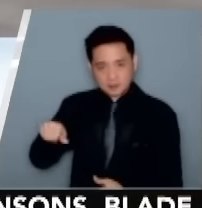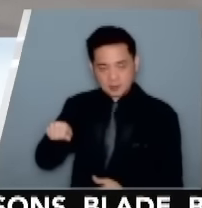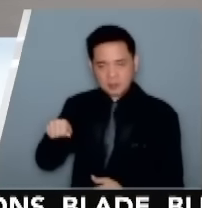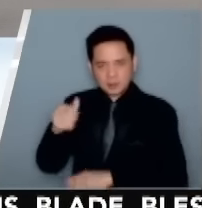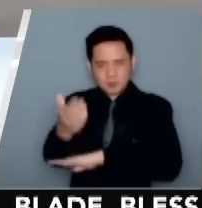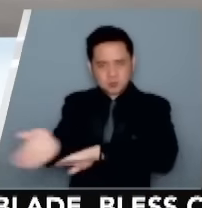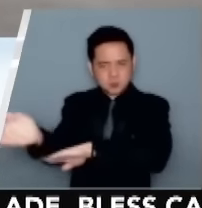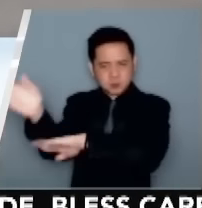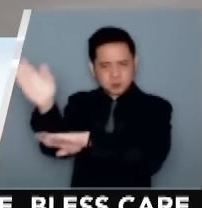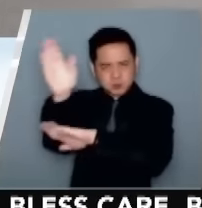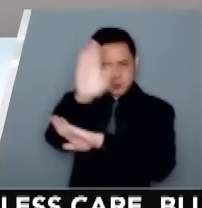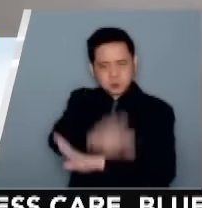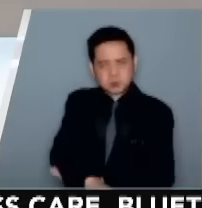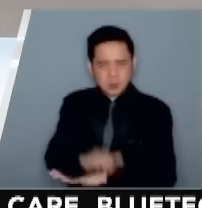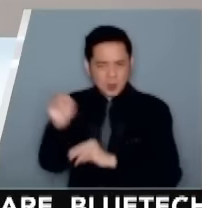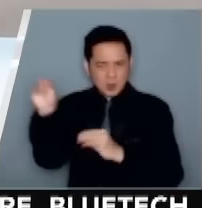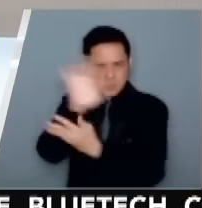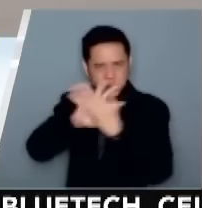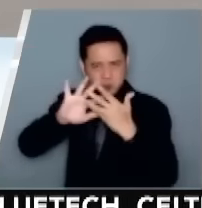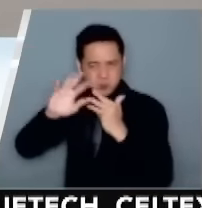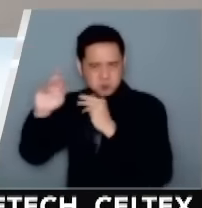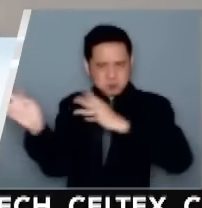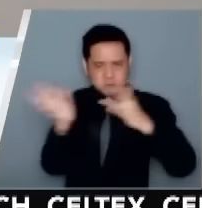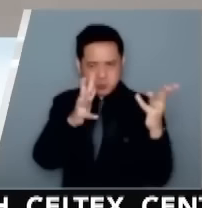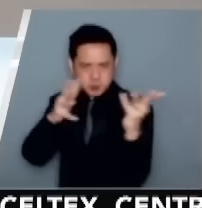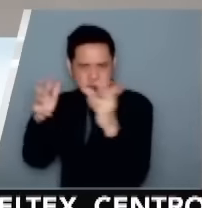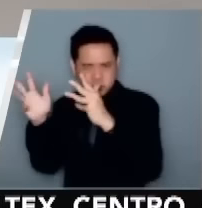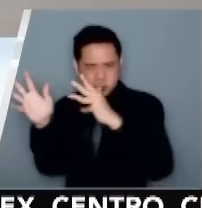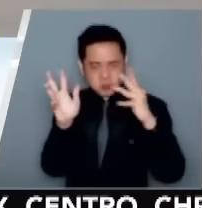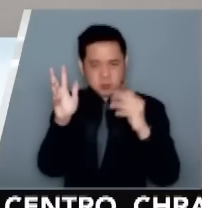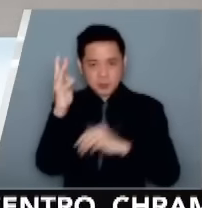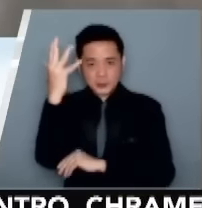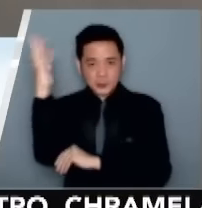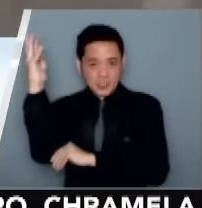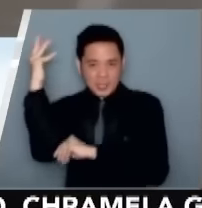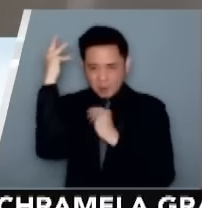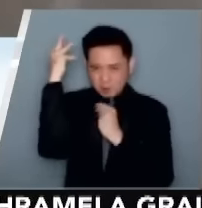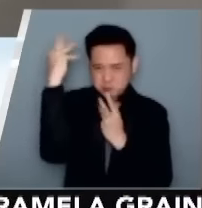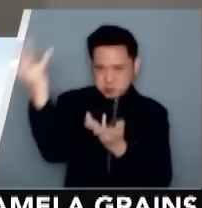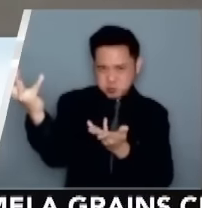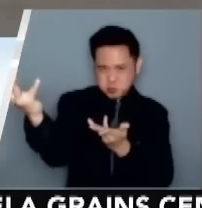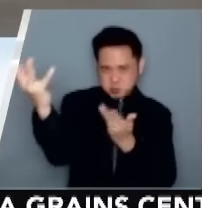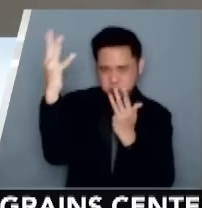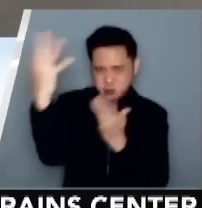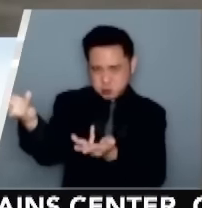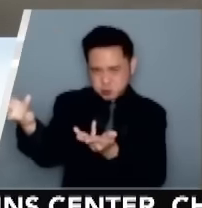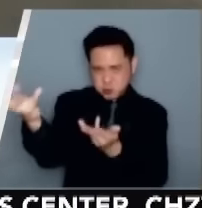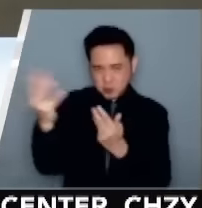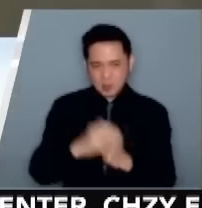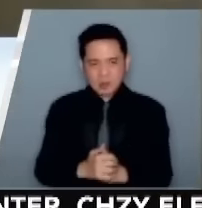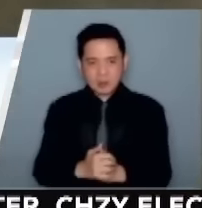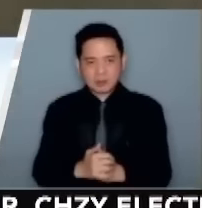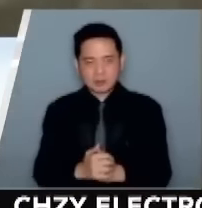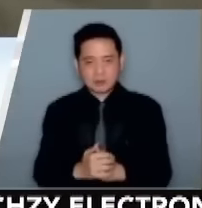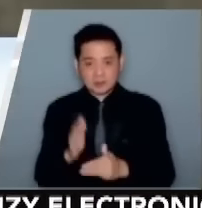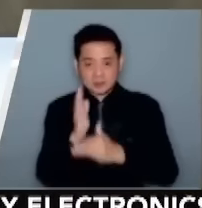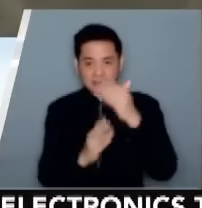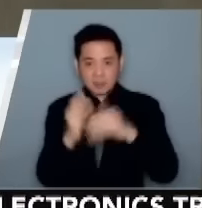sinabayan na naman ang malakas na hangin ang mga punong ito mistulang itinutulak pero ang iba tuluyan ng